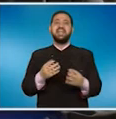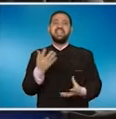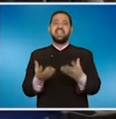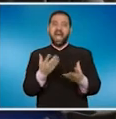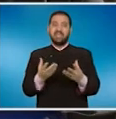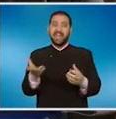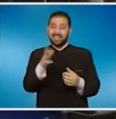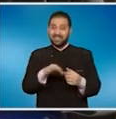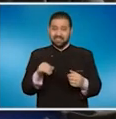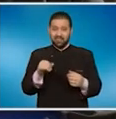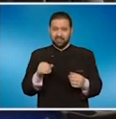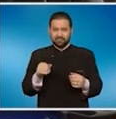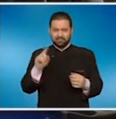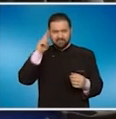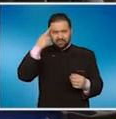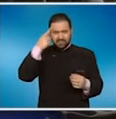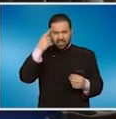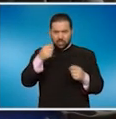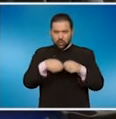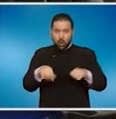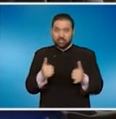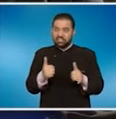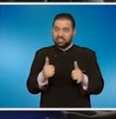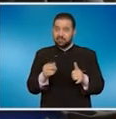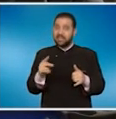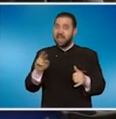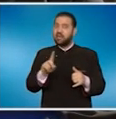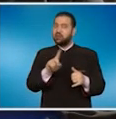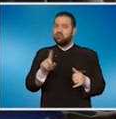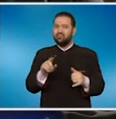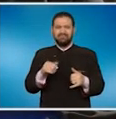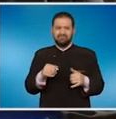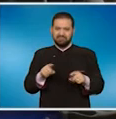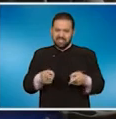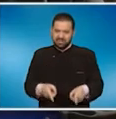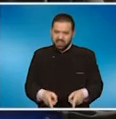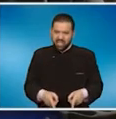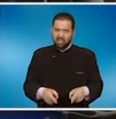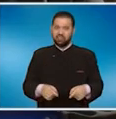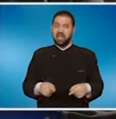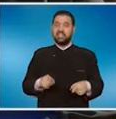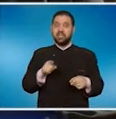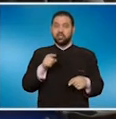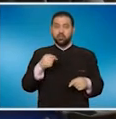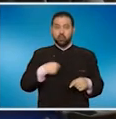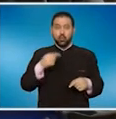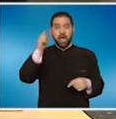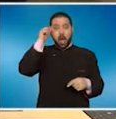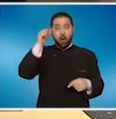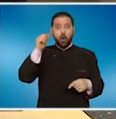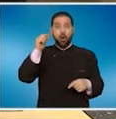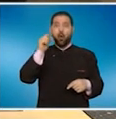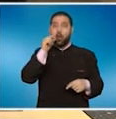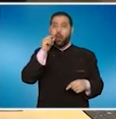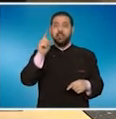îți dai seama că ești nimeni fără ajutorul lui Dumnezeu, dar nu dezînădăjduiești. Nădăjduiești că Dumnezeu, mila Lui, totuși te